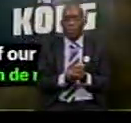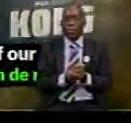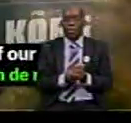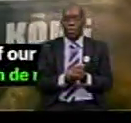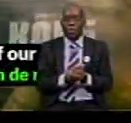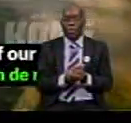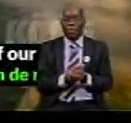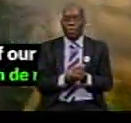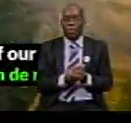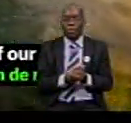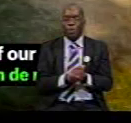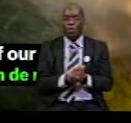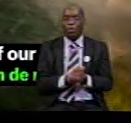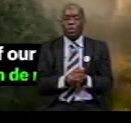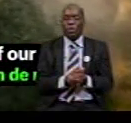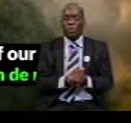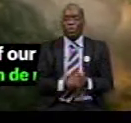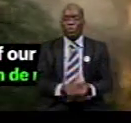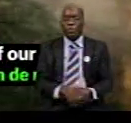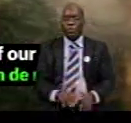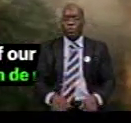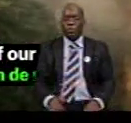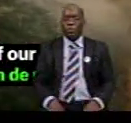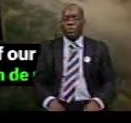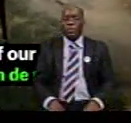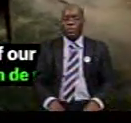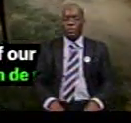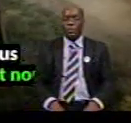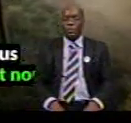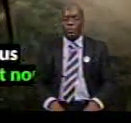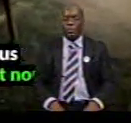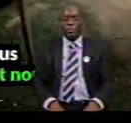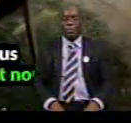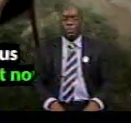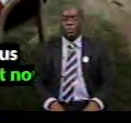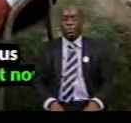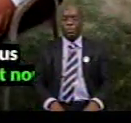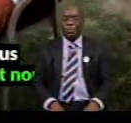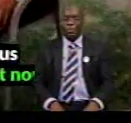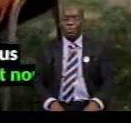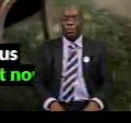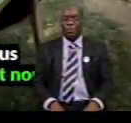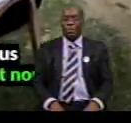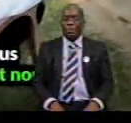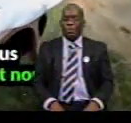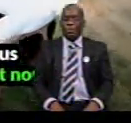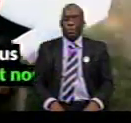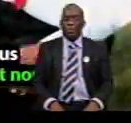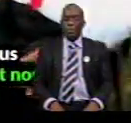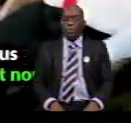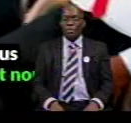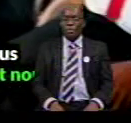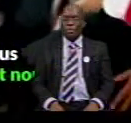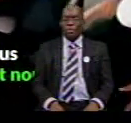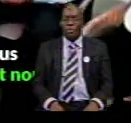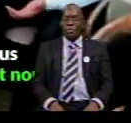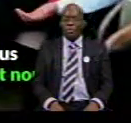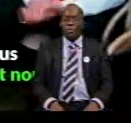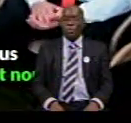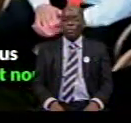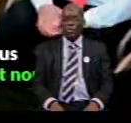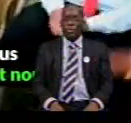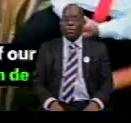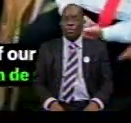سبح اسم يسوع من فدى نفوسنا نطرد بإبليس من